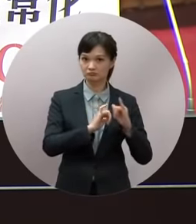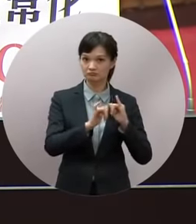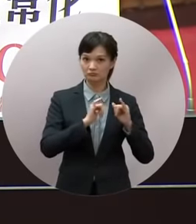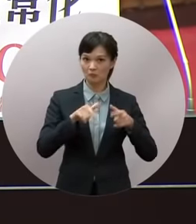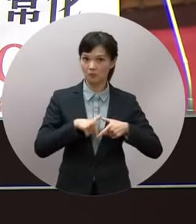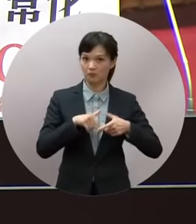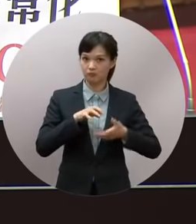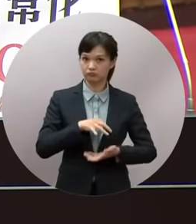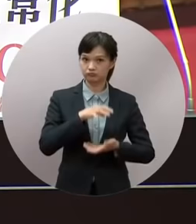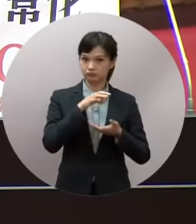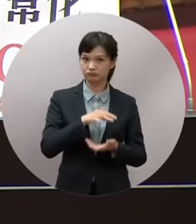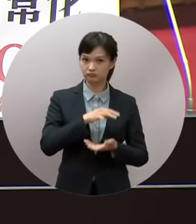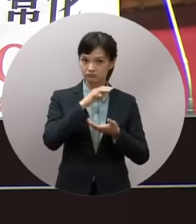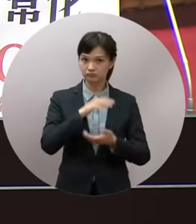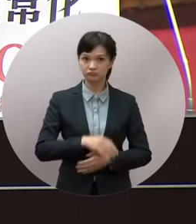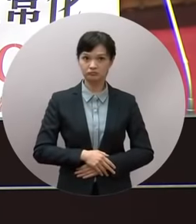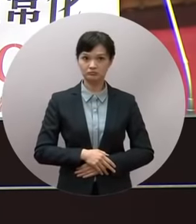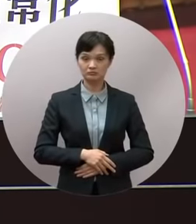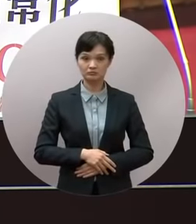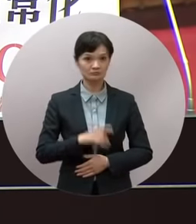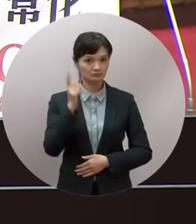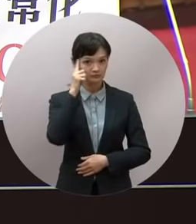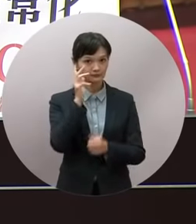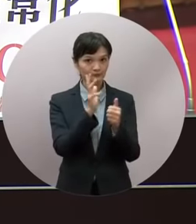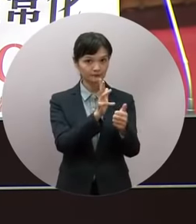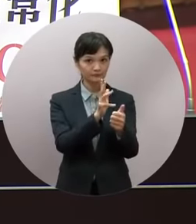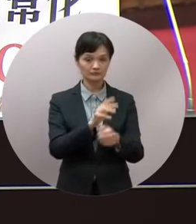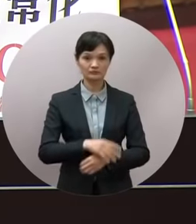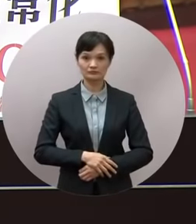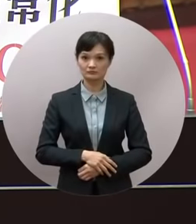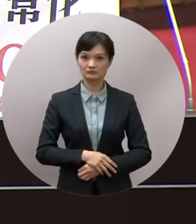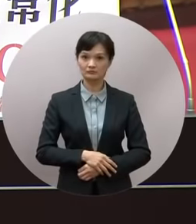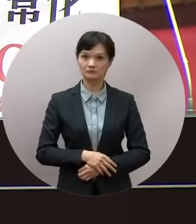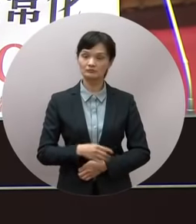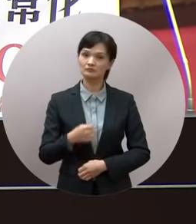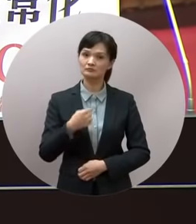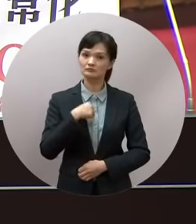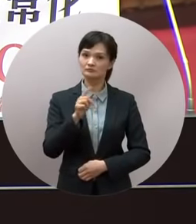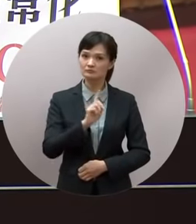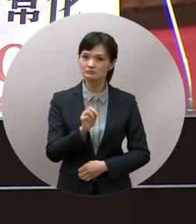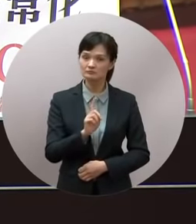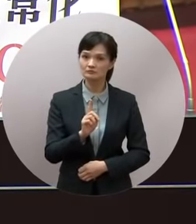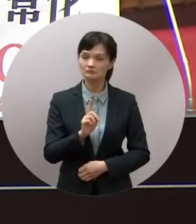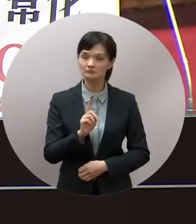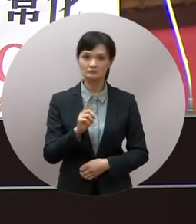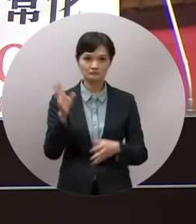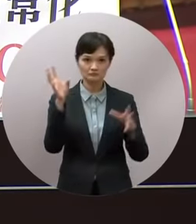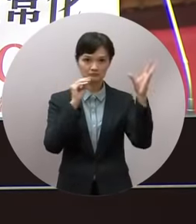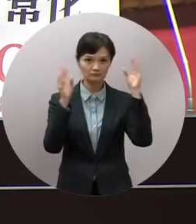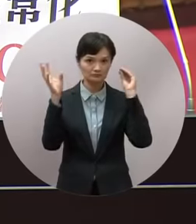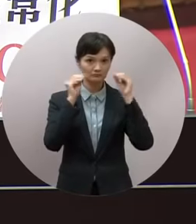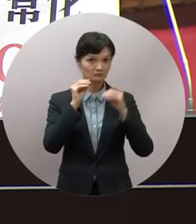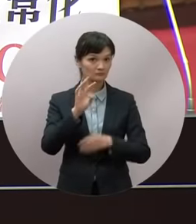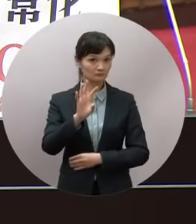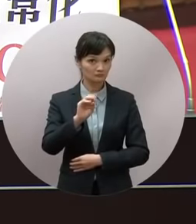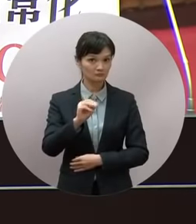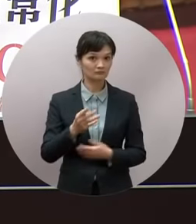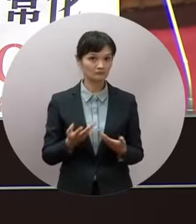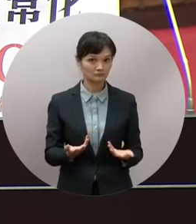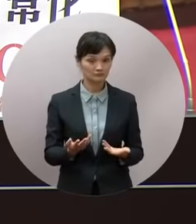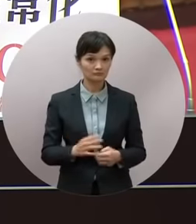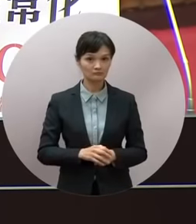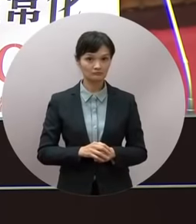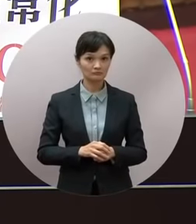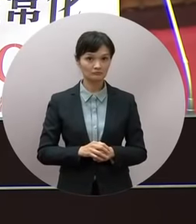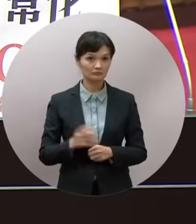惶惶。就教于院长，我们有什么样的资讯的掌握？那在掌握